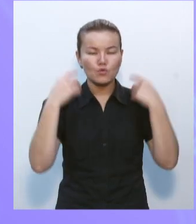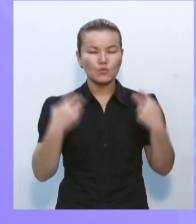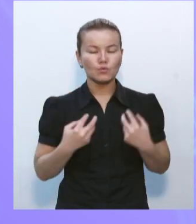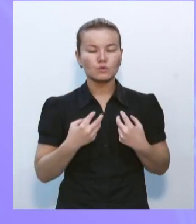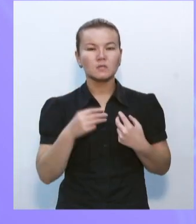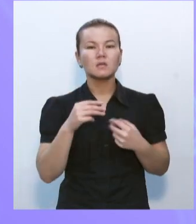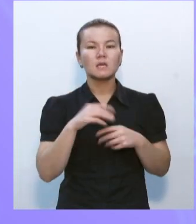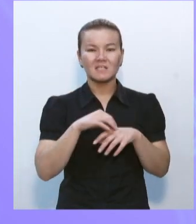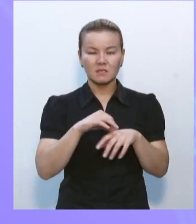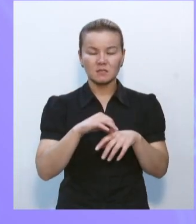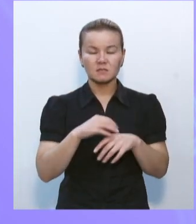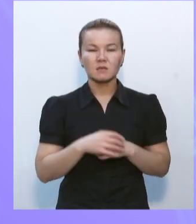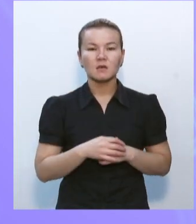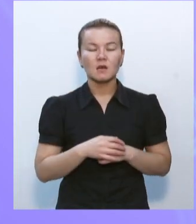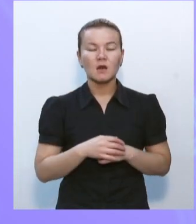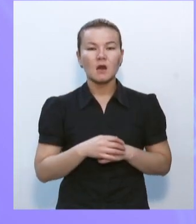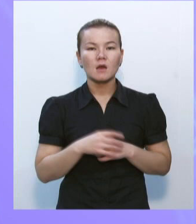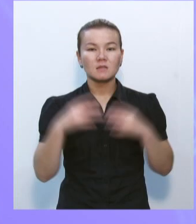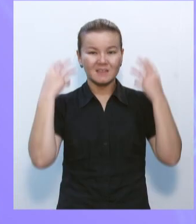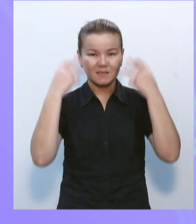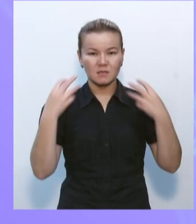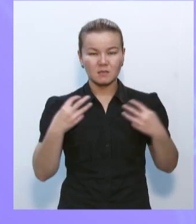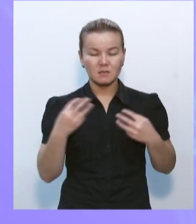Териден сумка, кур жасалат.